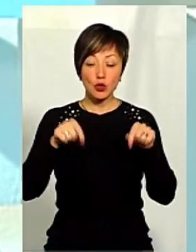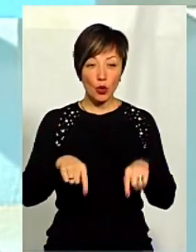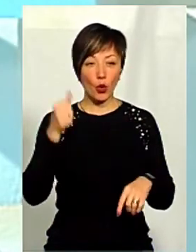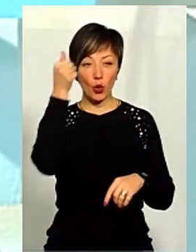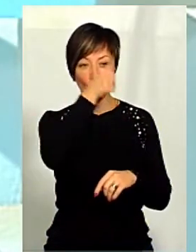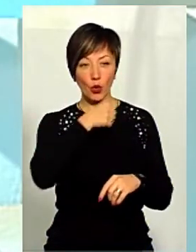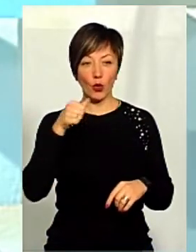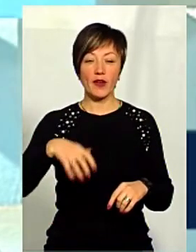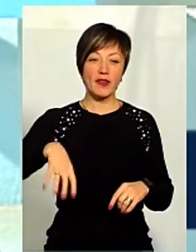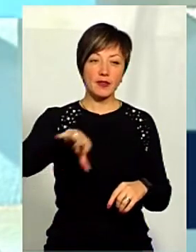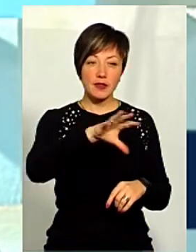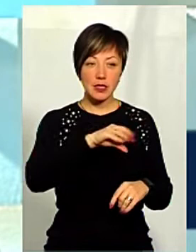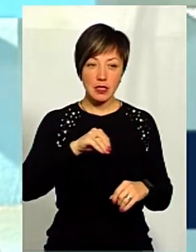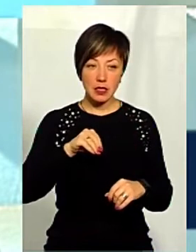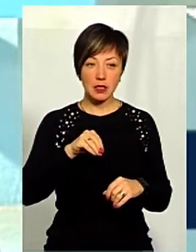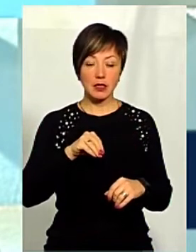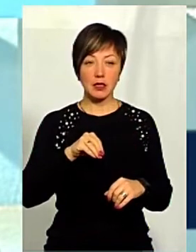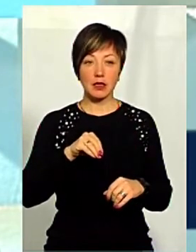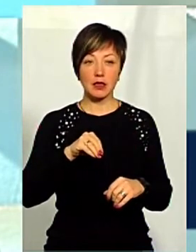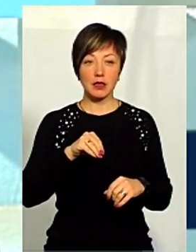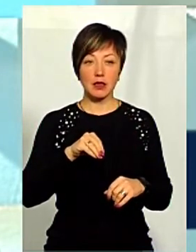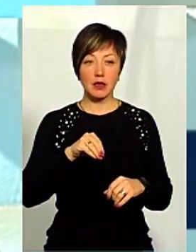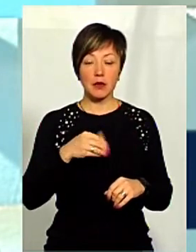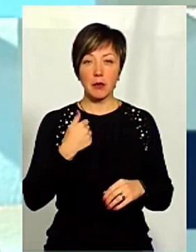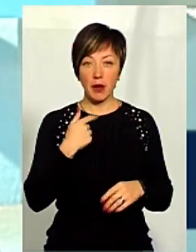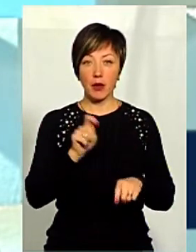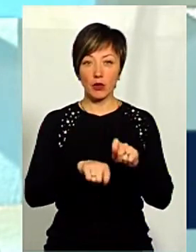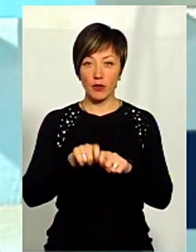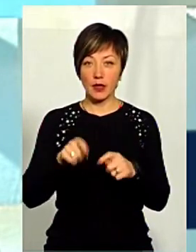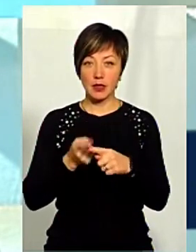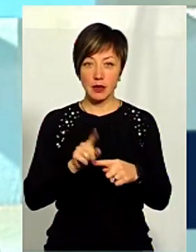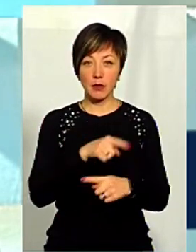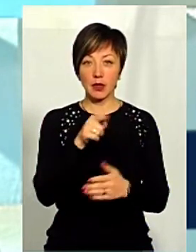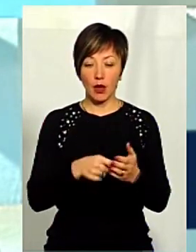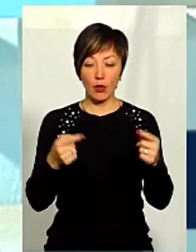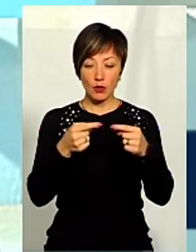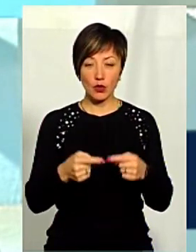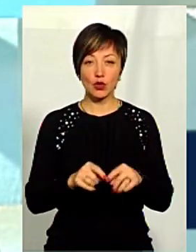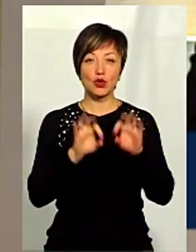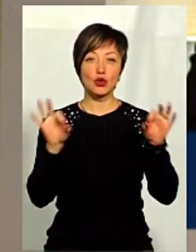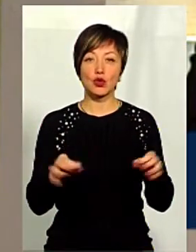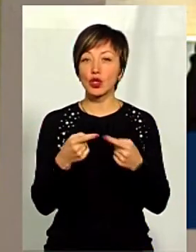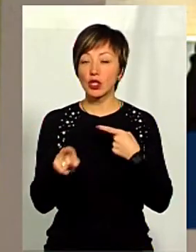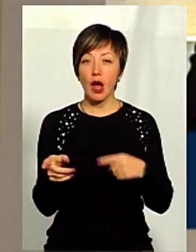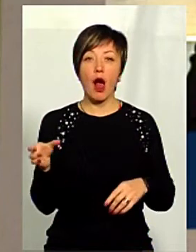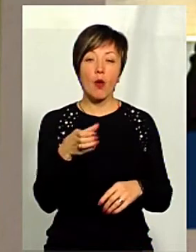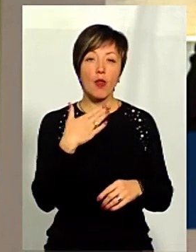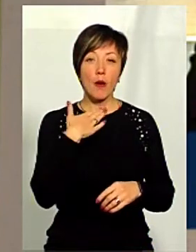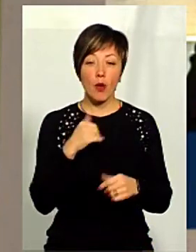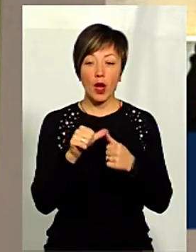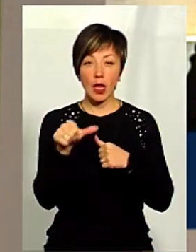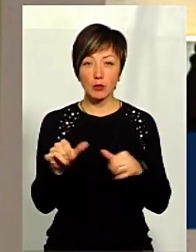року всіх проведені, через те, що ми тримали на контролі це питання у відповідність, жодного іншого алкогольного напою,